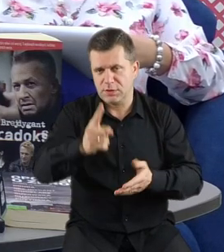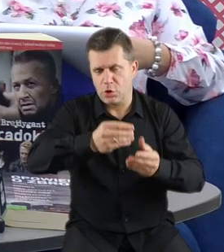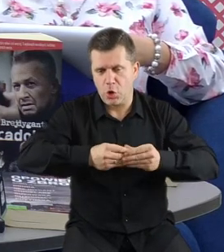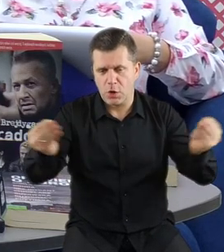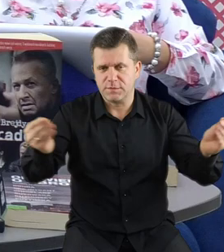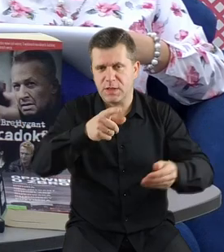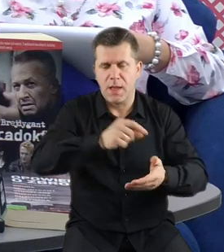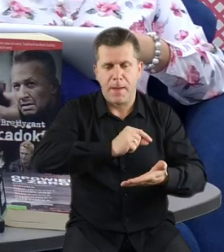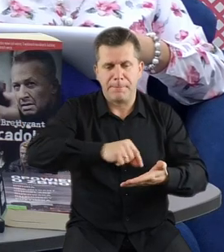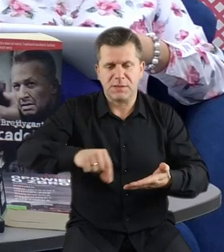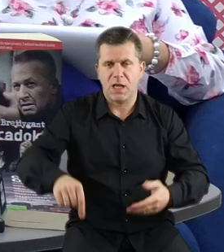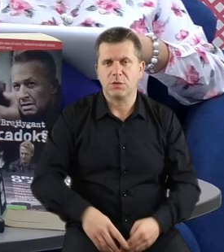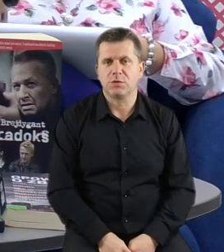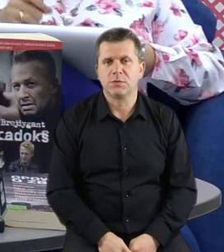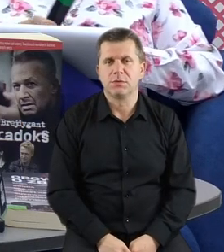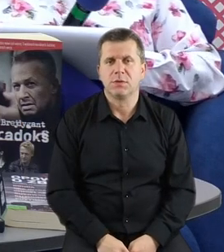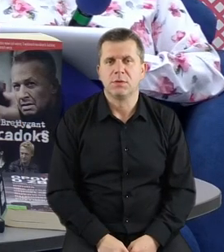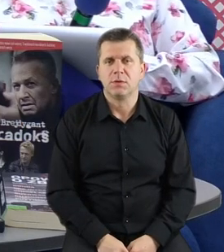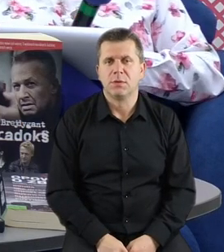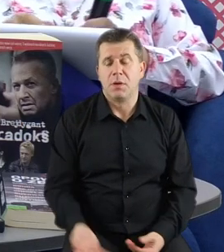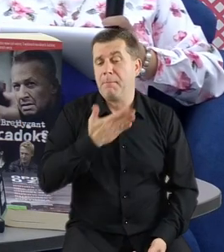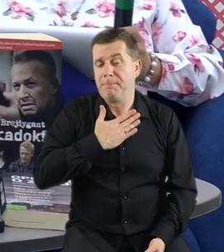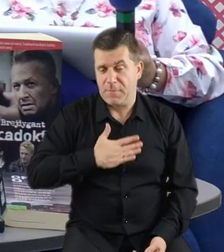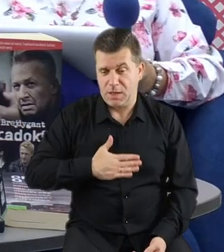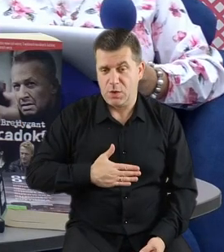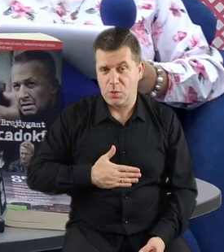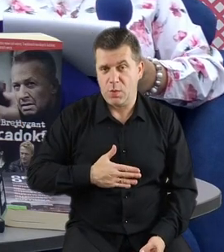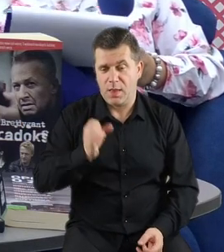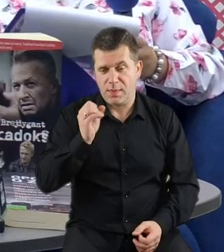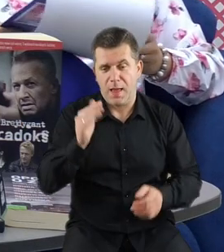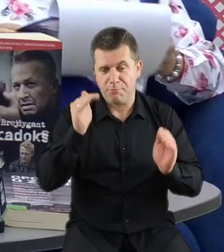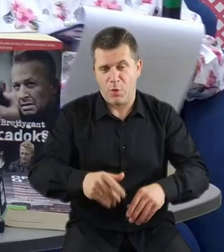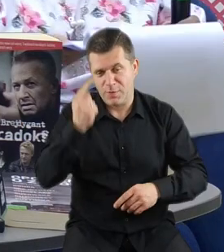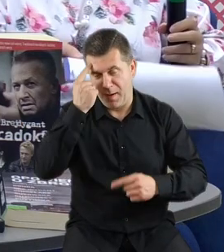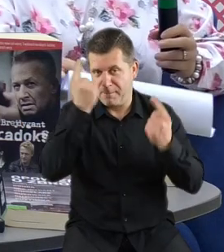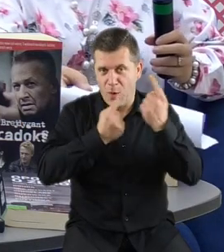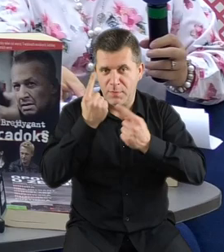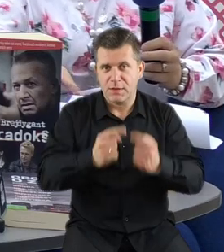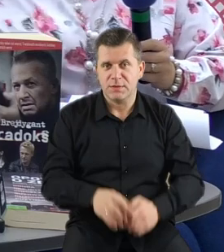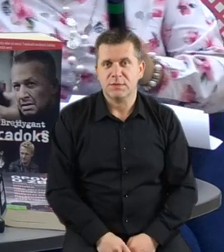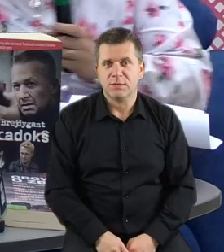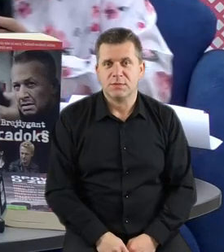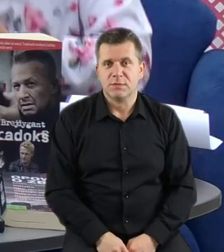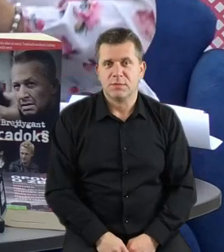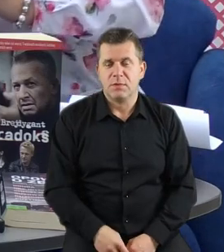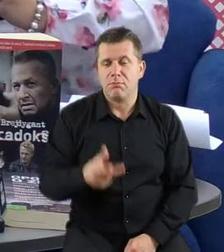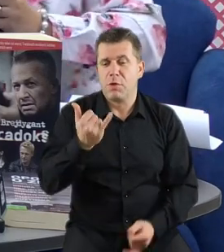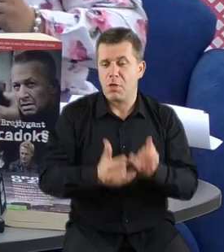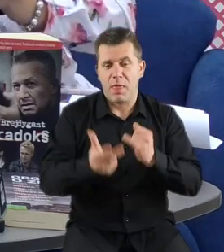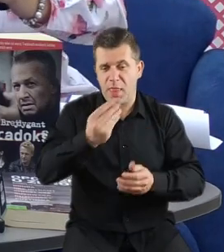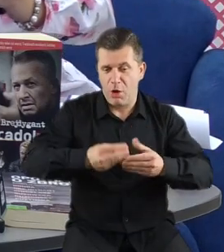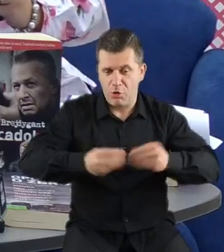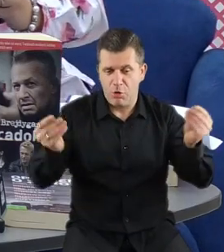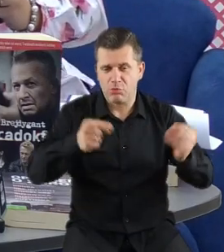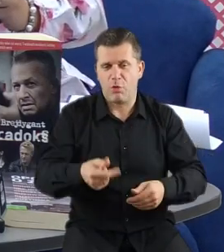że się pan rozwija jako pisarz? No, miło by mi było tak móc pomyśleć, bo nie